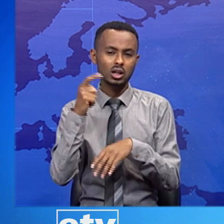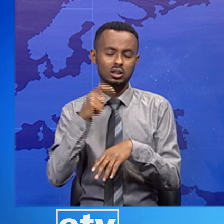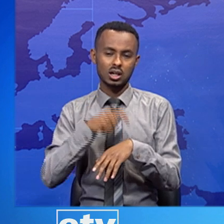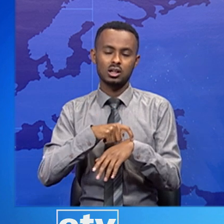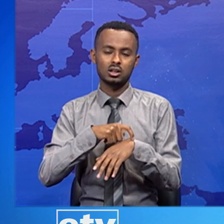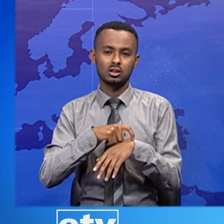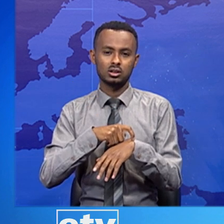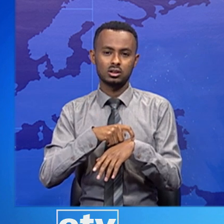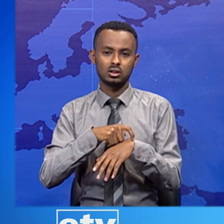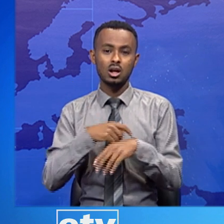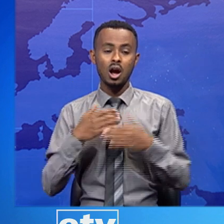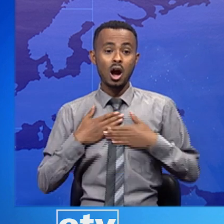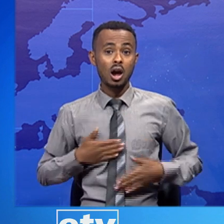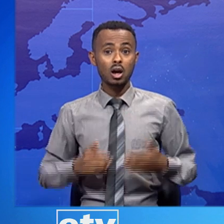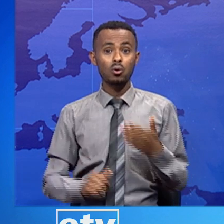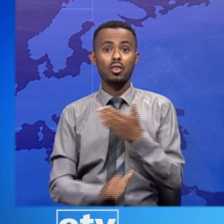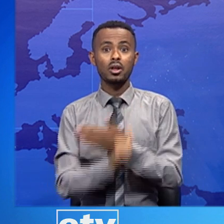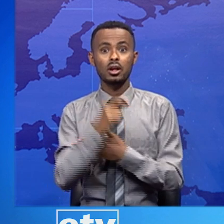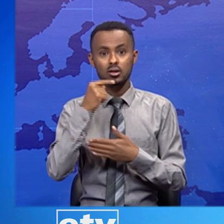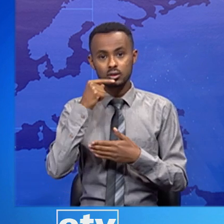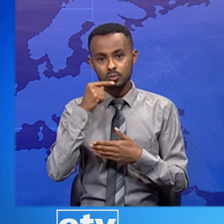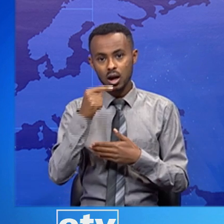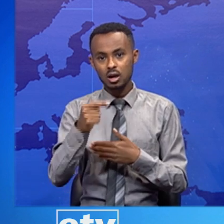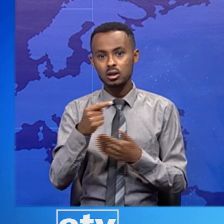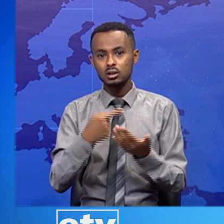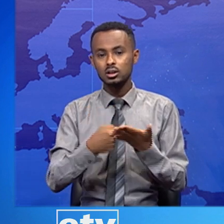እነዚህ ነገሮች ሁልጊዜ አካል ጉዳተኝነት ሲባል